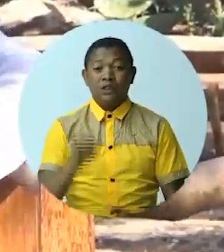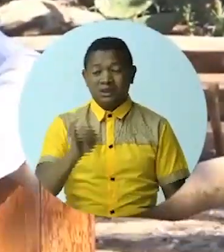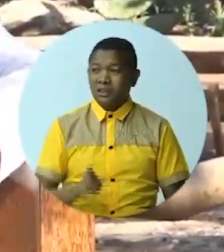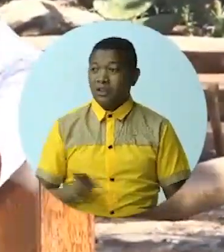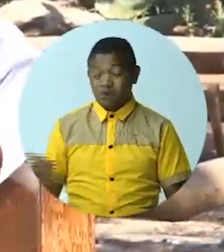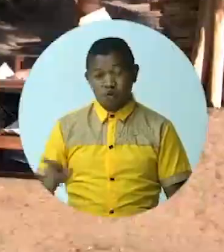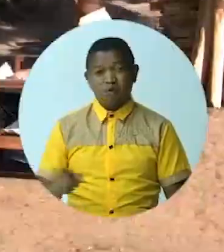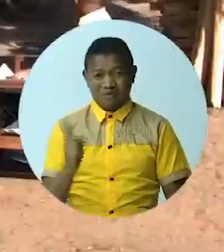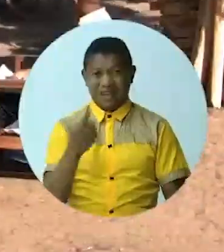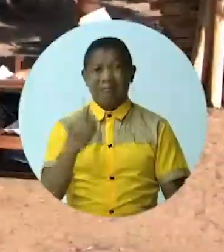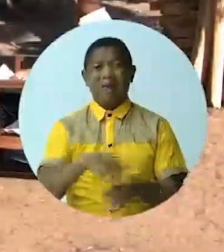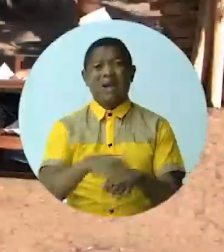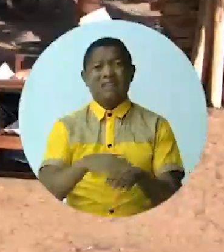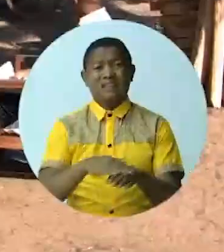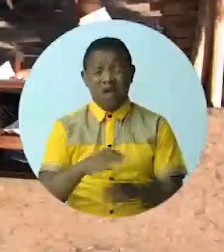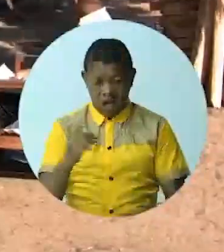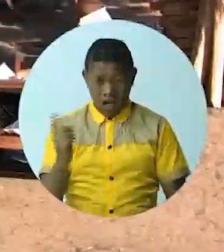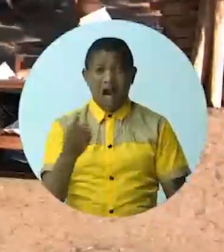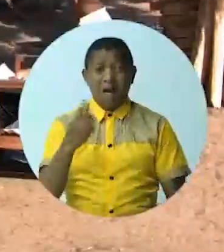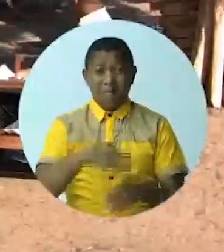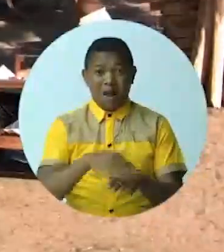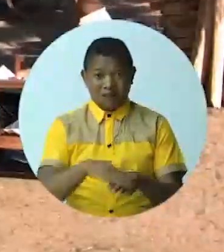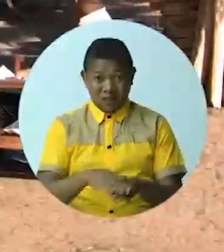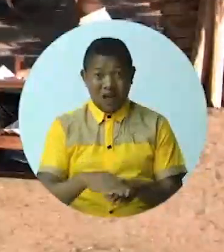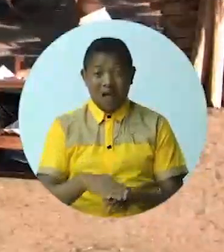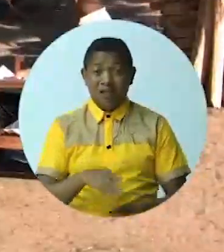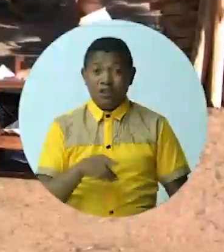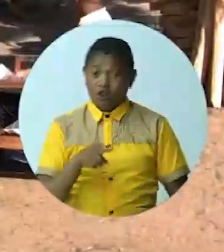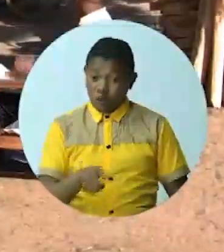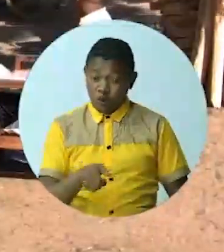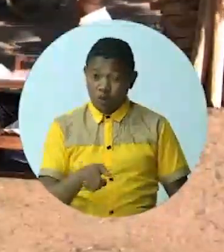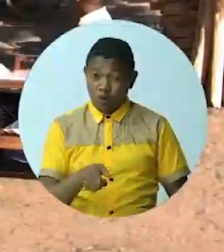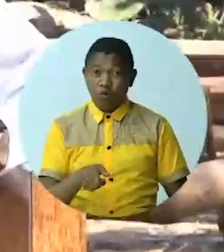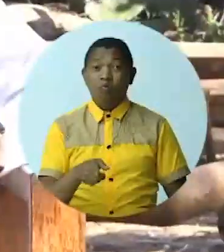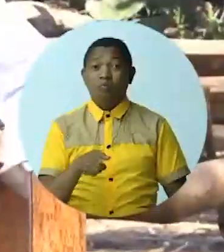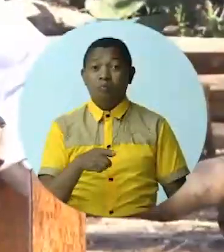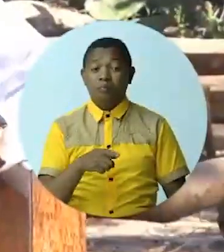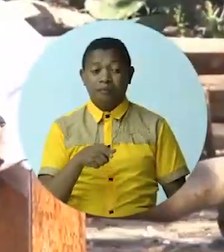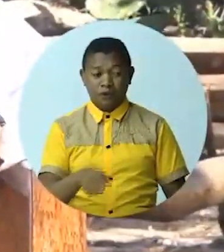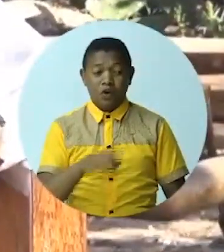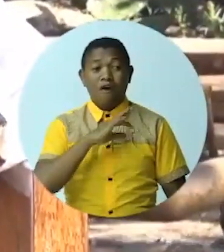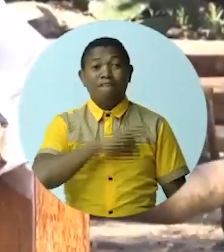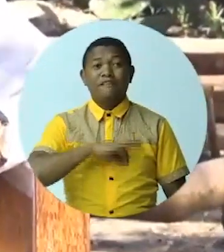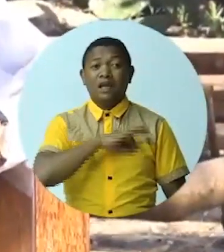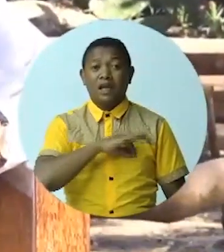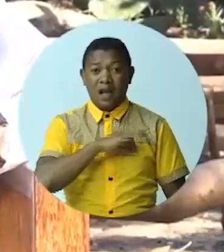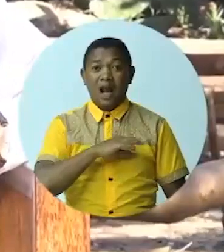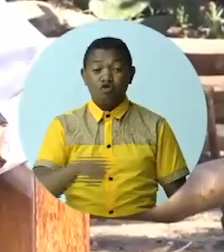irery no firenena nanao andrana